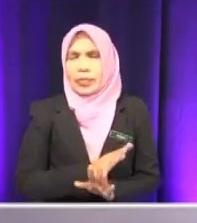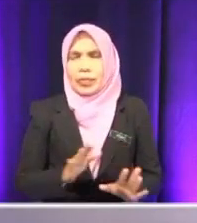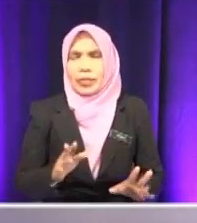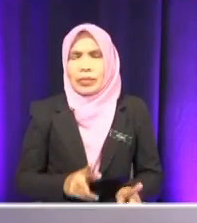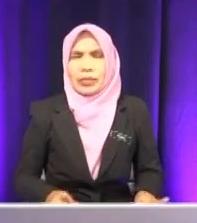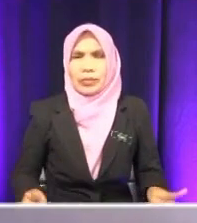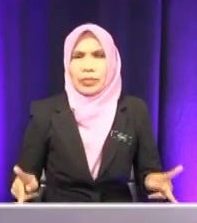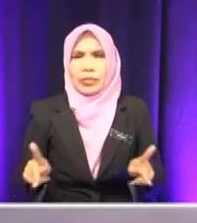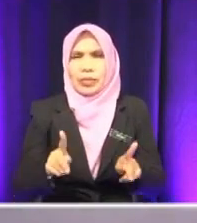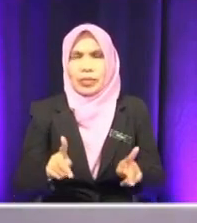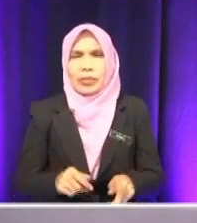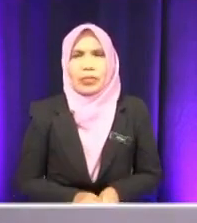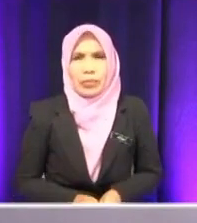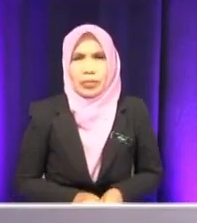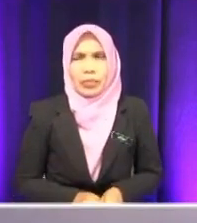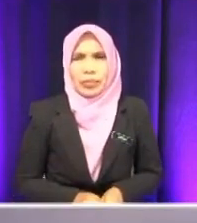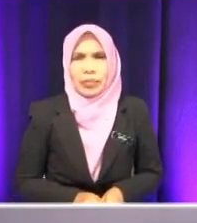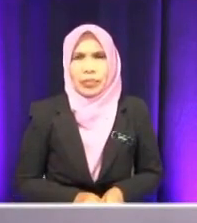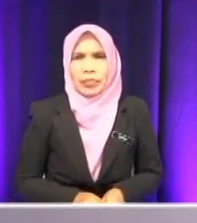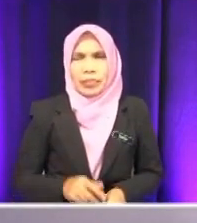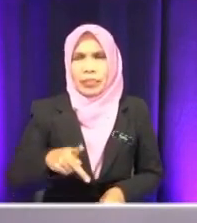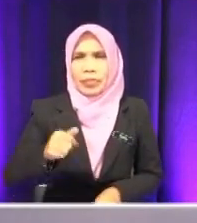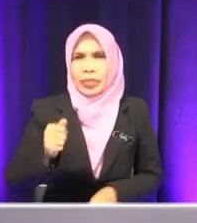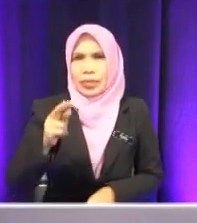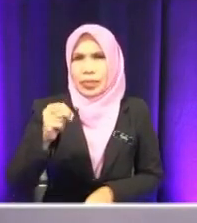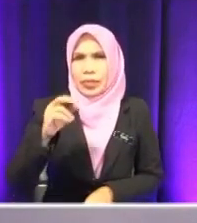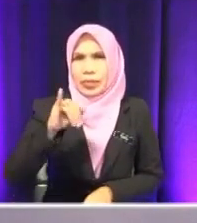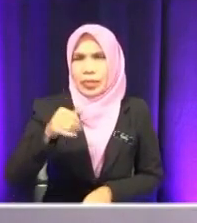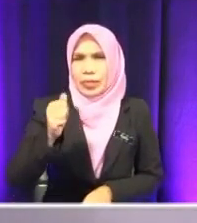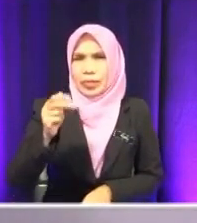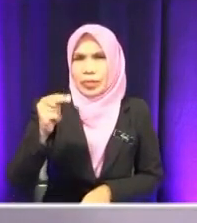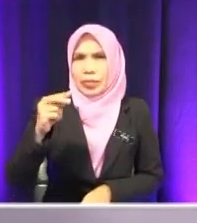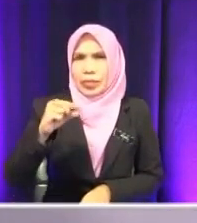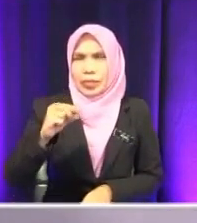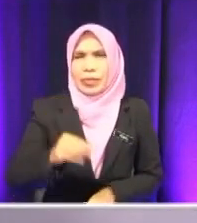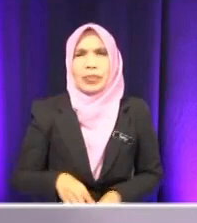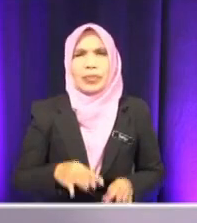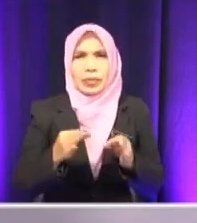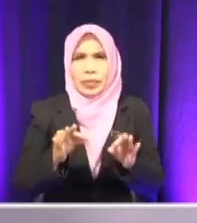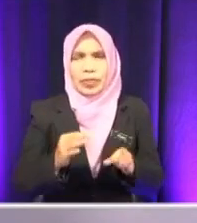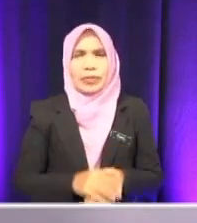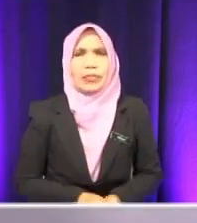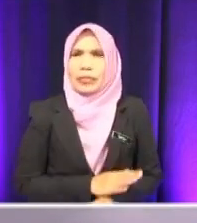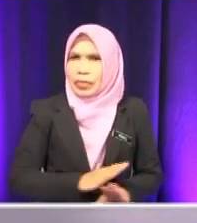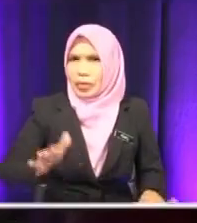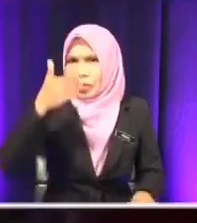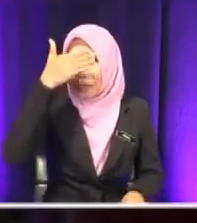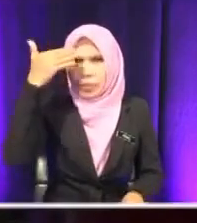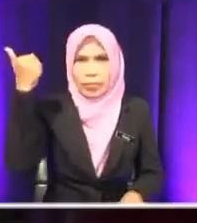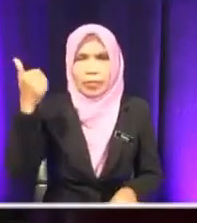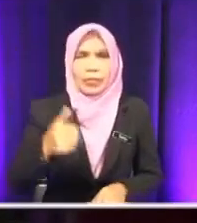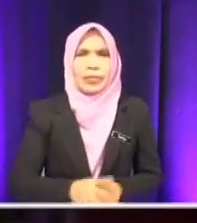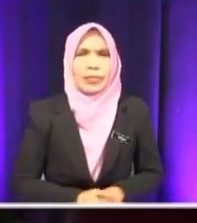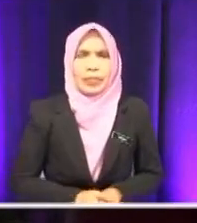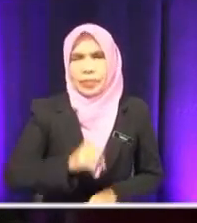ayam dan sebab kita hanya perlu memberikan jawaban apa mengikut karena soalnya dan jangan lupa bila ada sebab